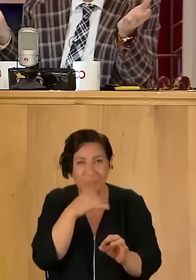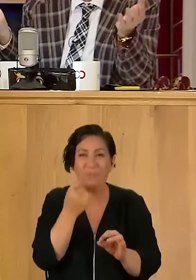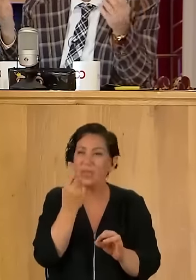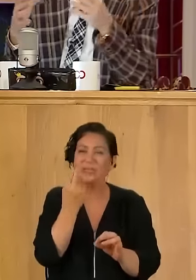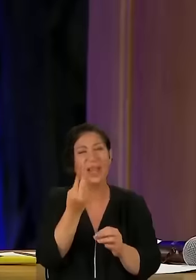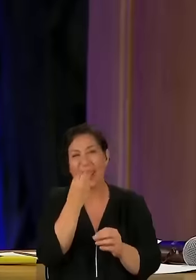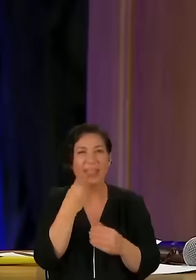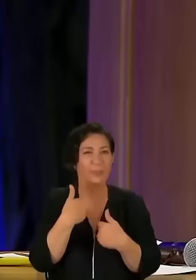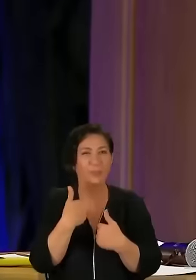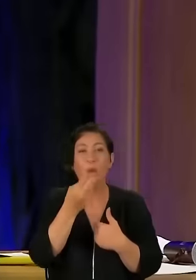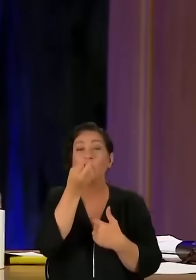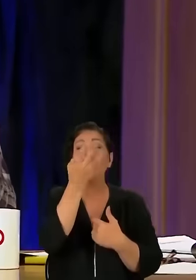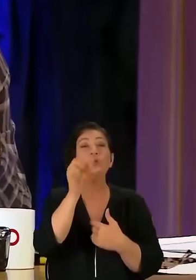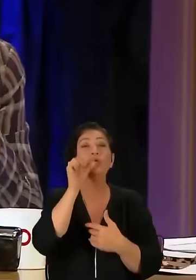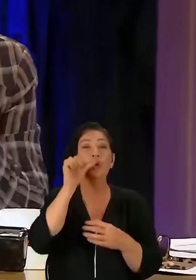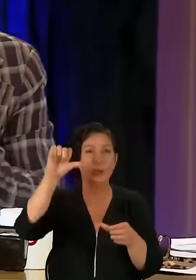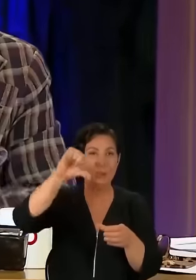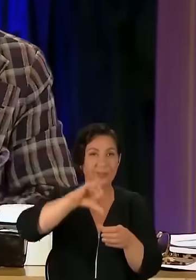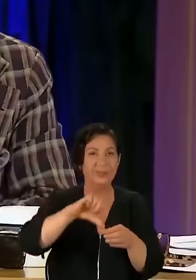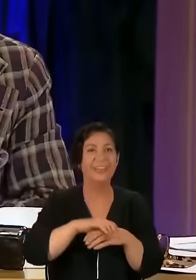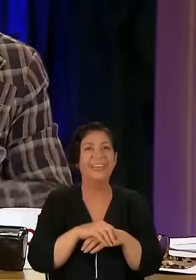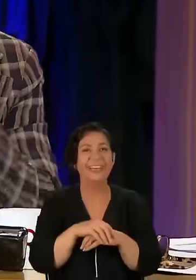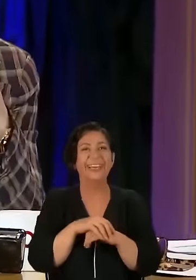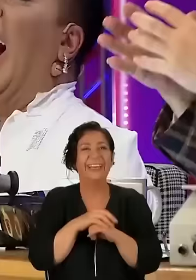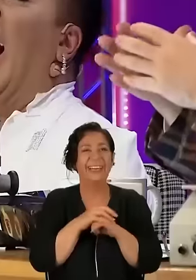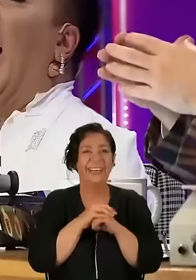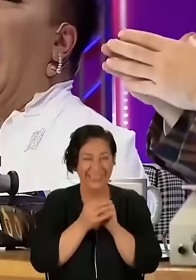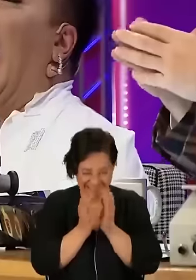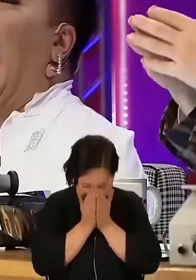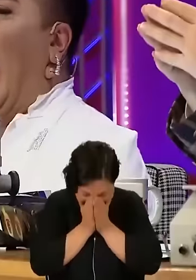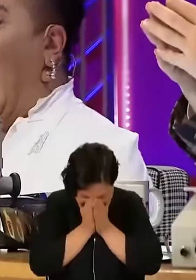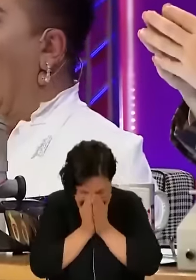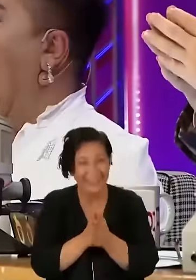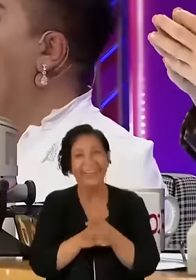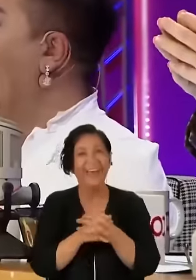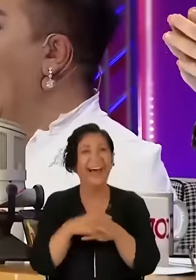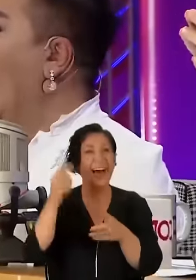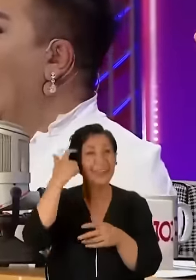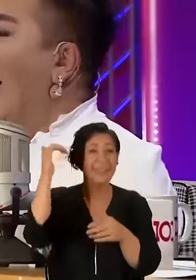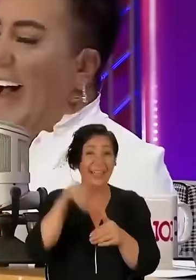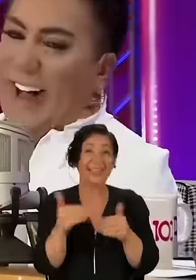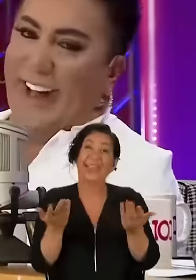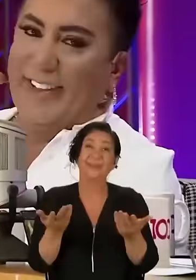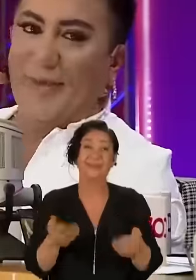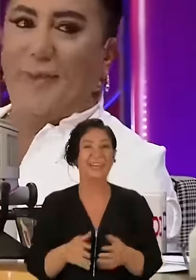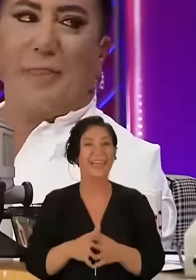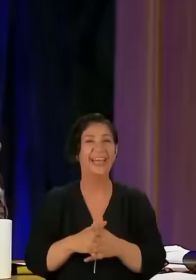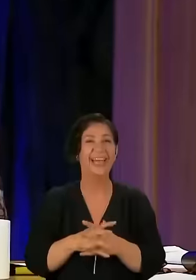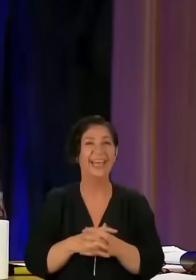birkaç kere yedim. Gül suyu dökülür. Aynen, aynen. Evet. Aklıma geldi ama. Evet.